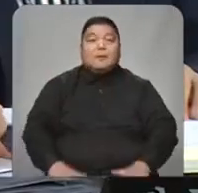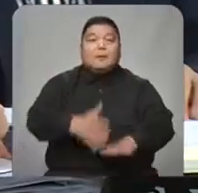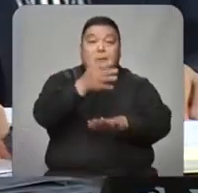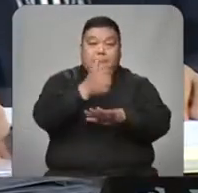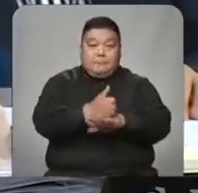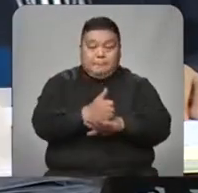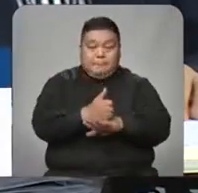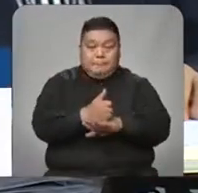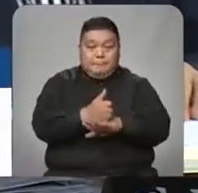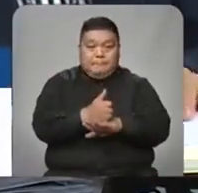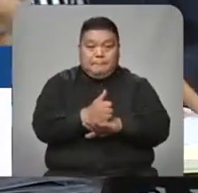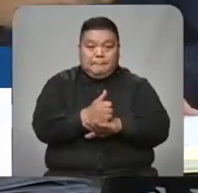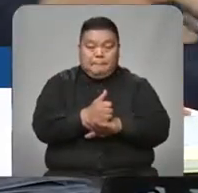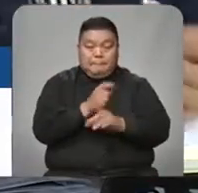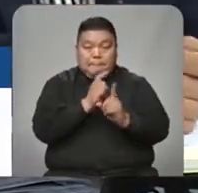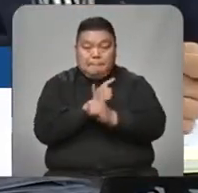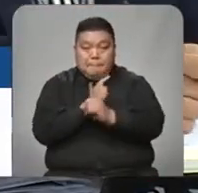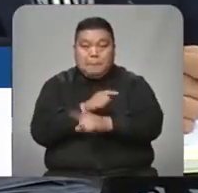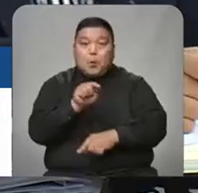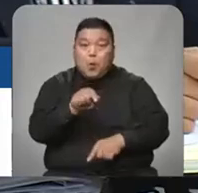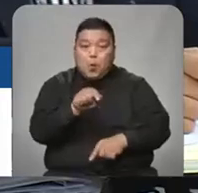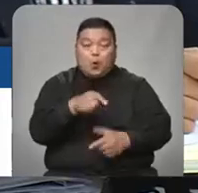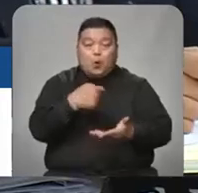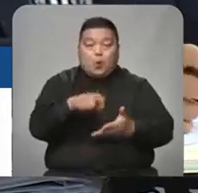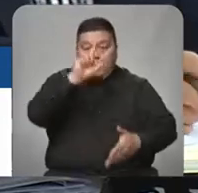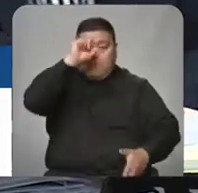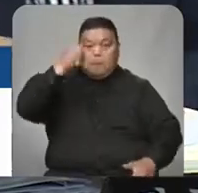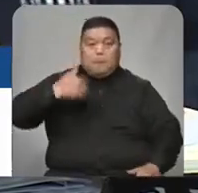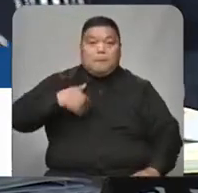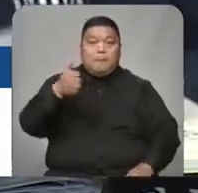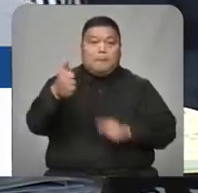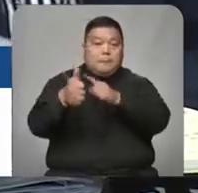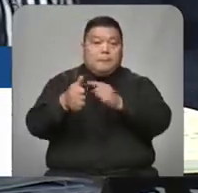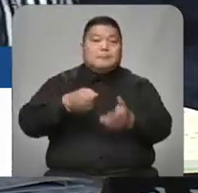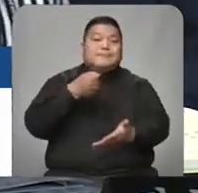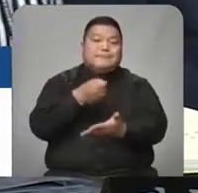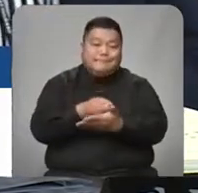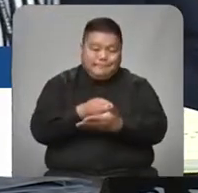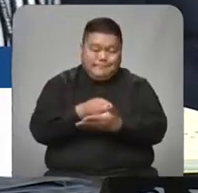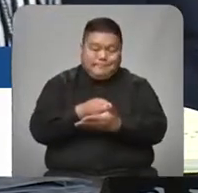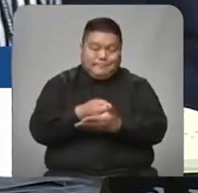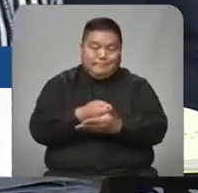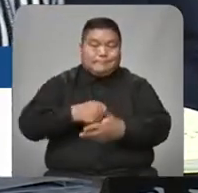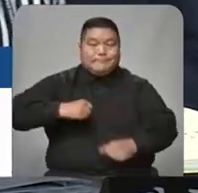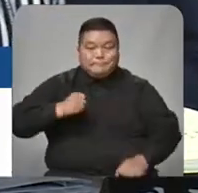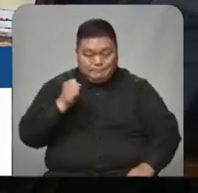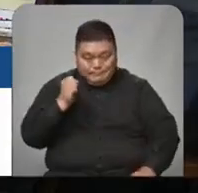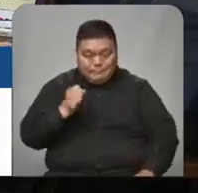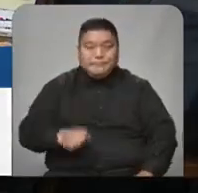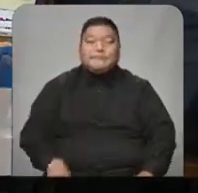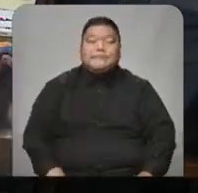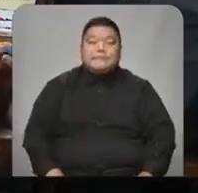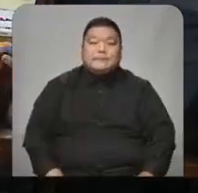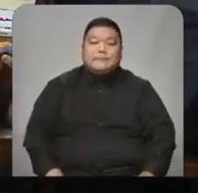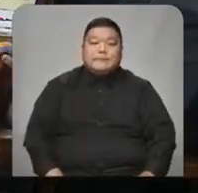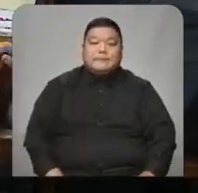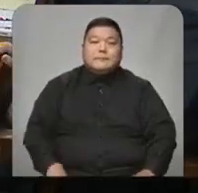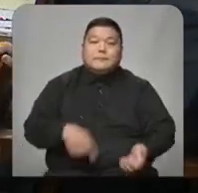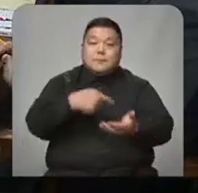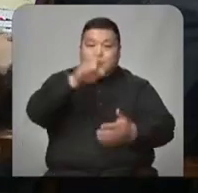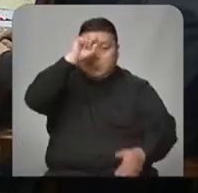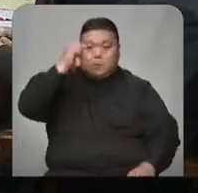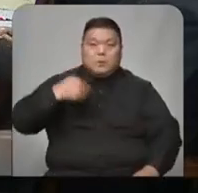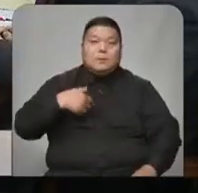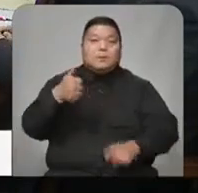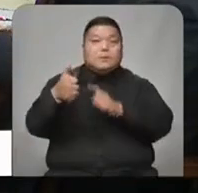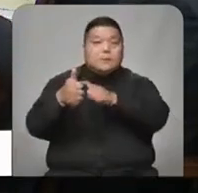최종적으로 달라진 부분에 대해서는 이제 교육감이 그렇게 결정을 하셨기 때문에 따라갔습니다. 교육감님. 신경호